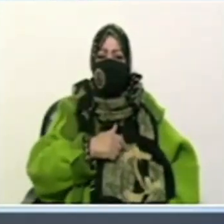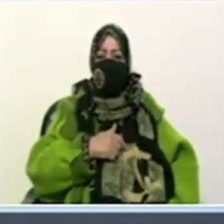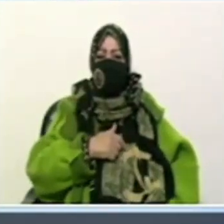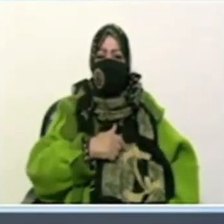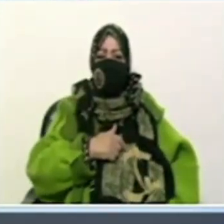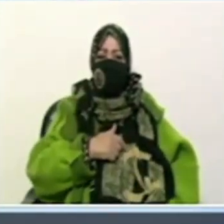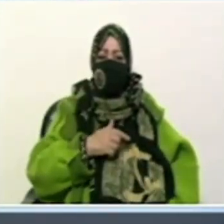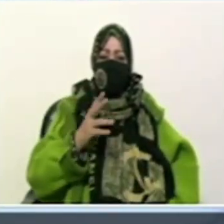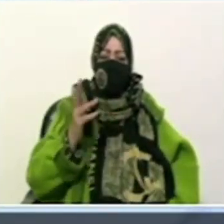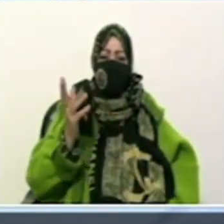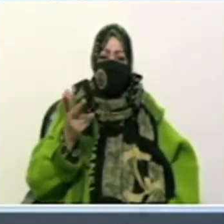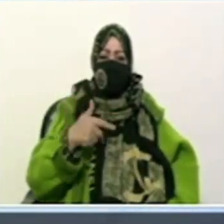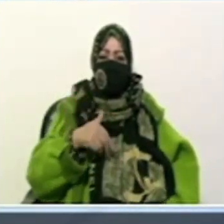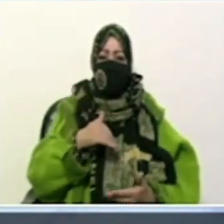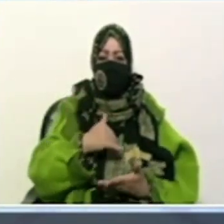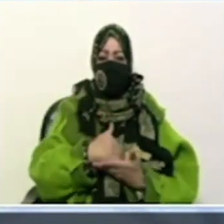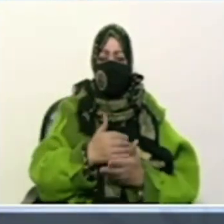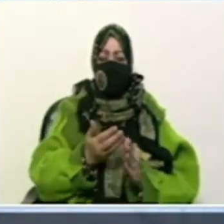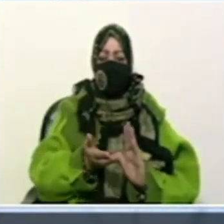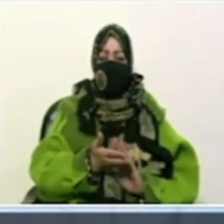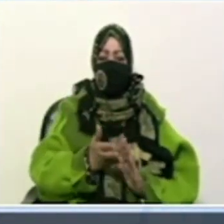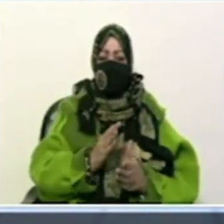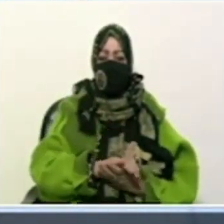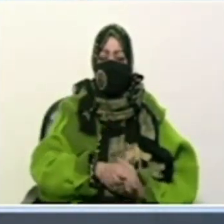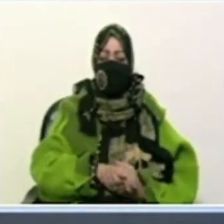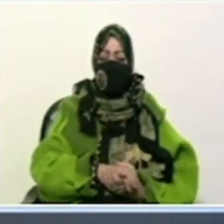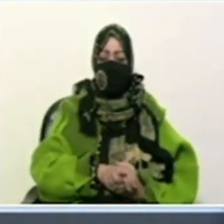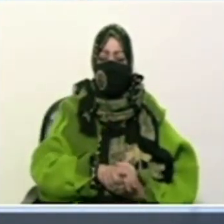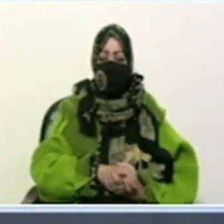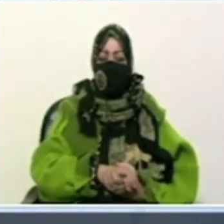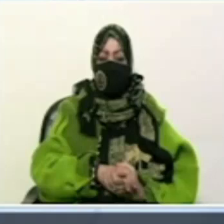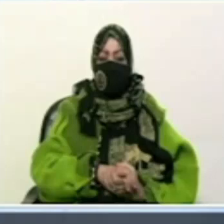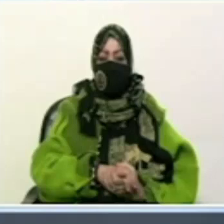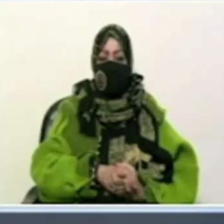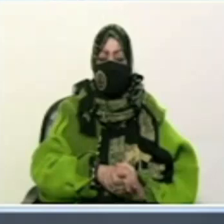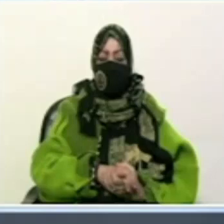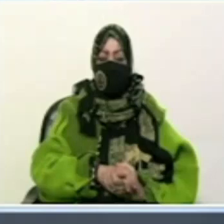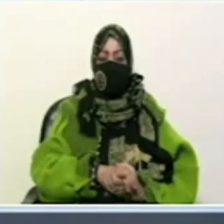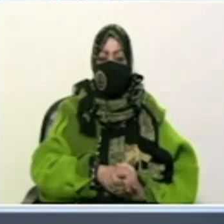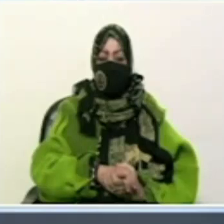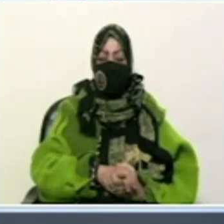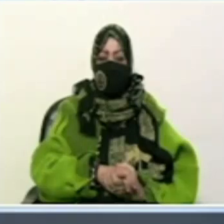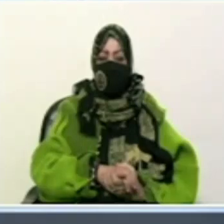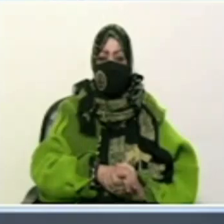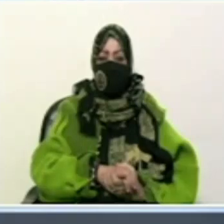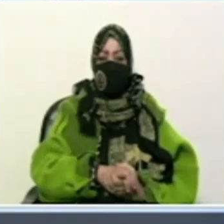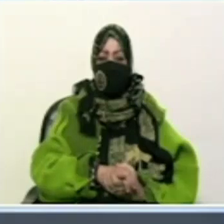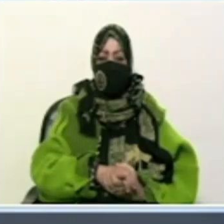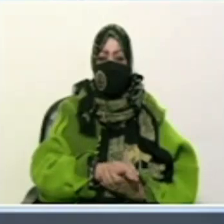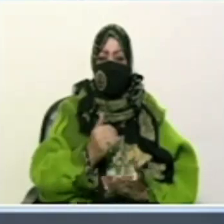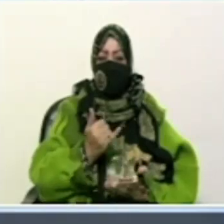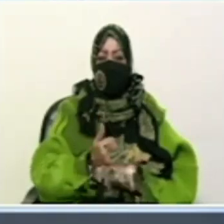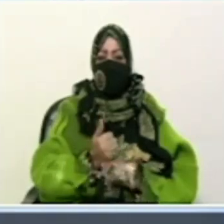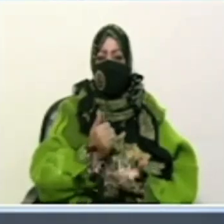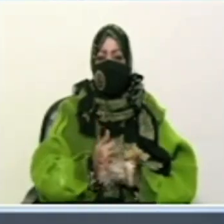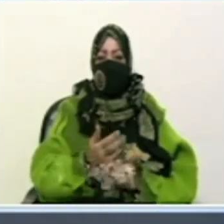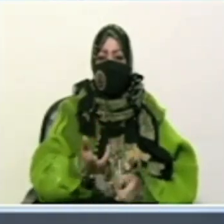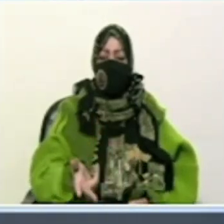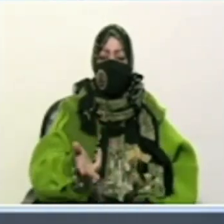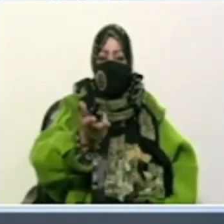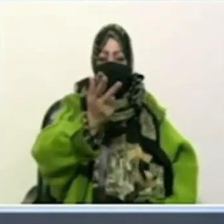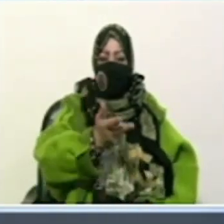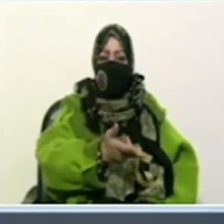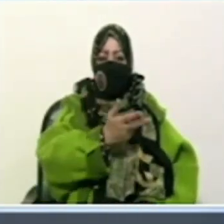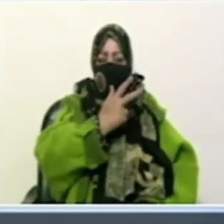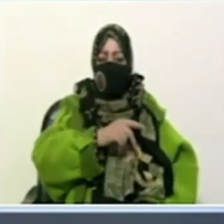عنهم وليهم ووصيهم الأيتام يعني يقسم لهم وليهم ووصيهم فتولى